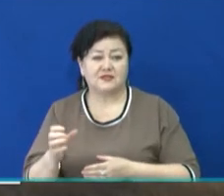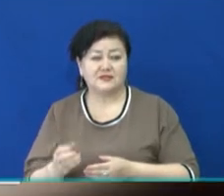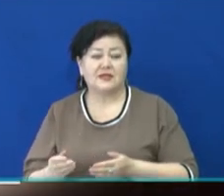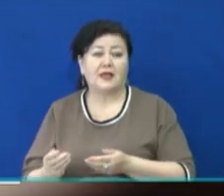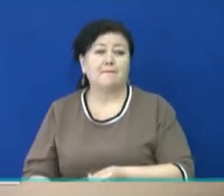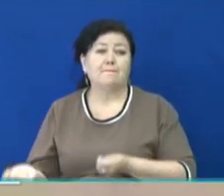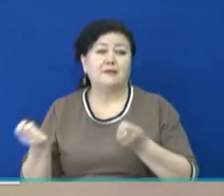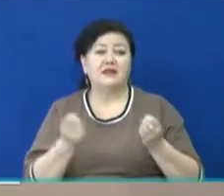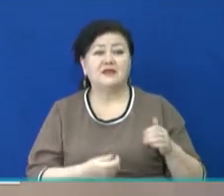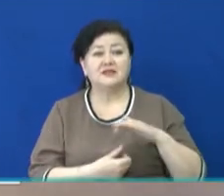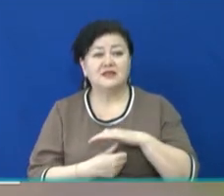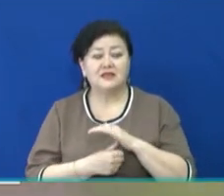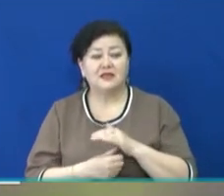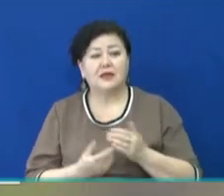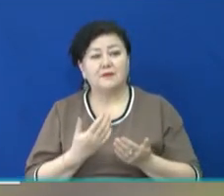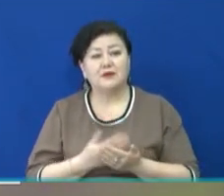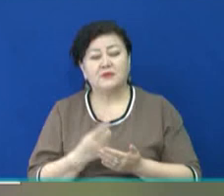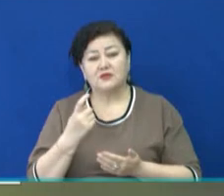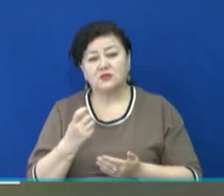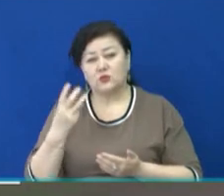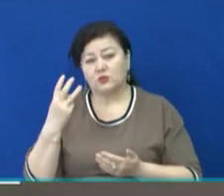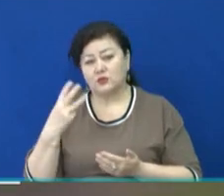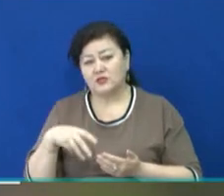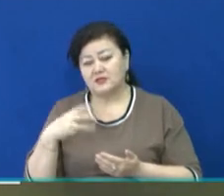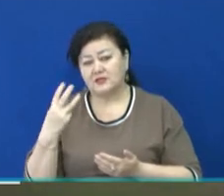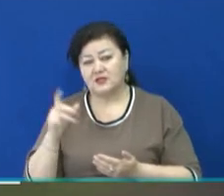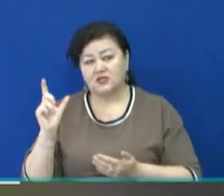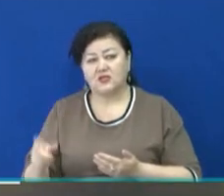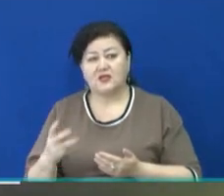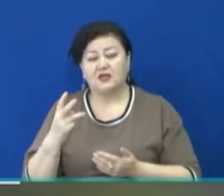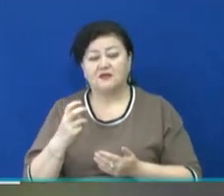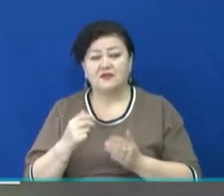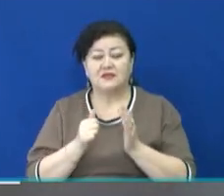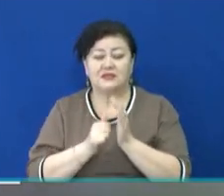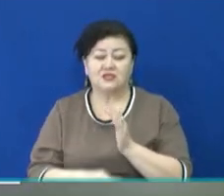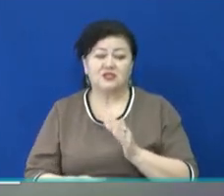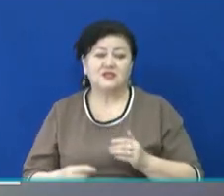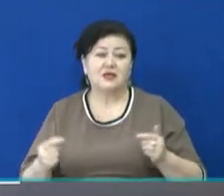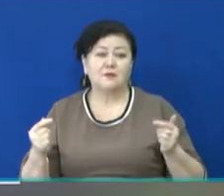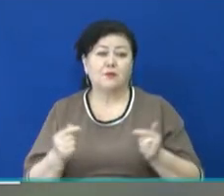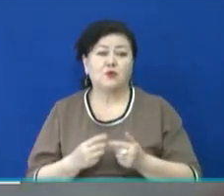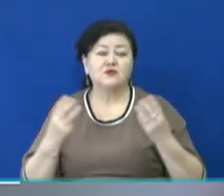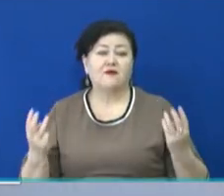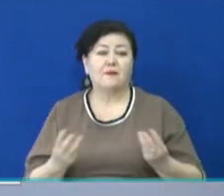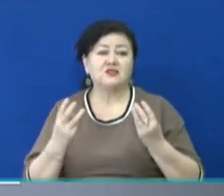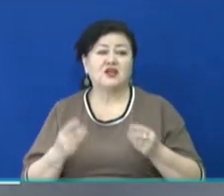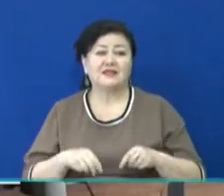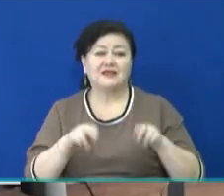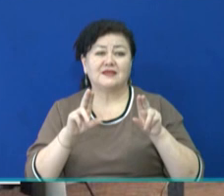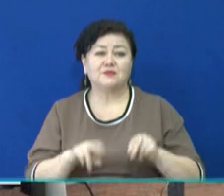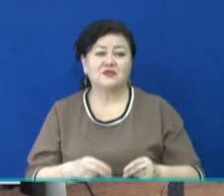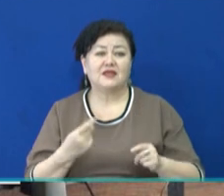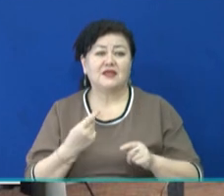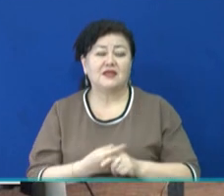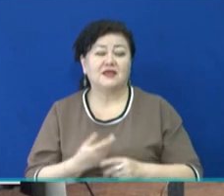и Карагандинской области. Это порядка 133 человек и 26 единиц противопожарной техники. А первый заместитель